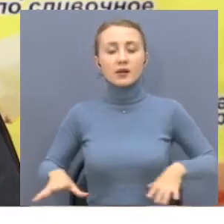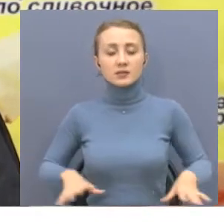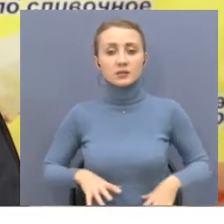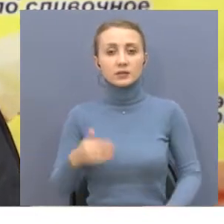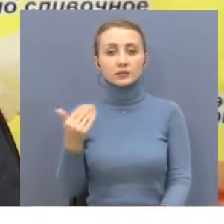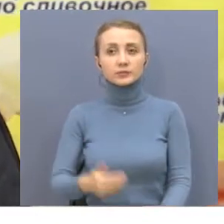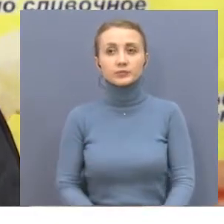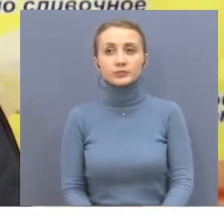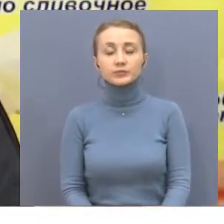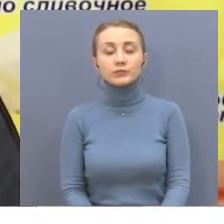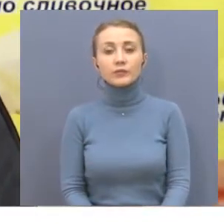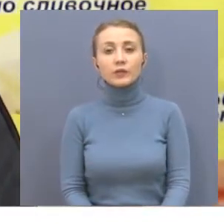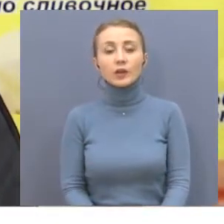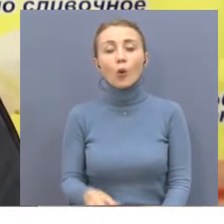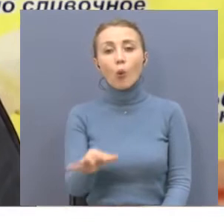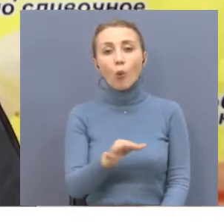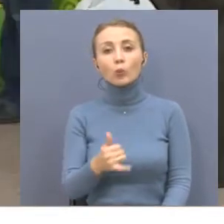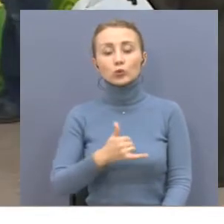алушыларым азық-түлік бағасына дән риза.